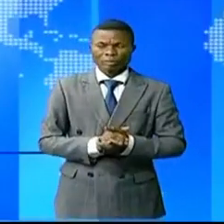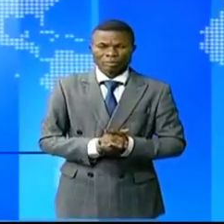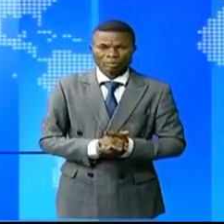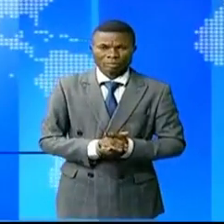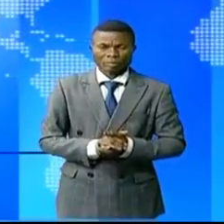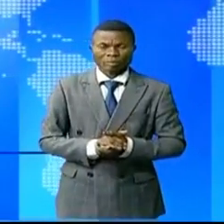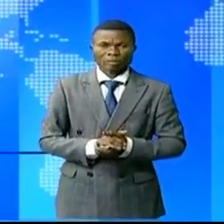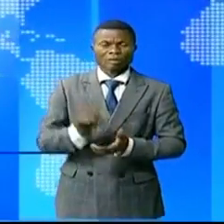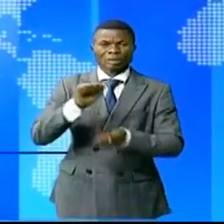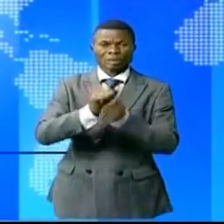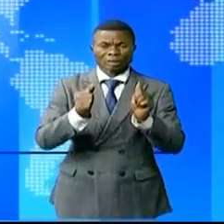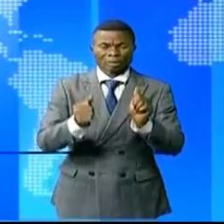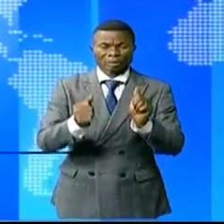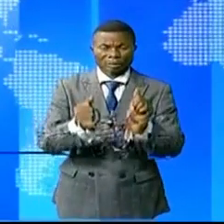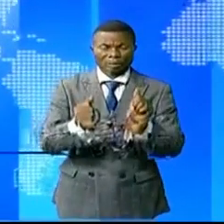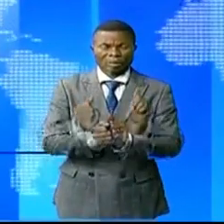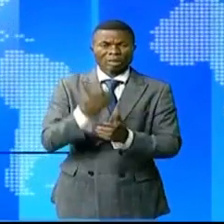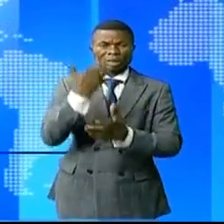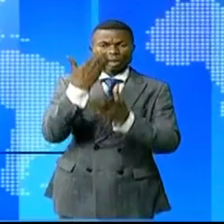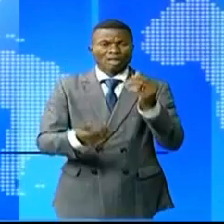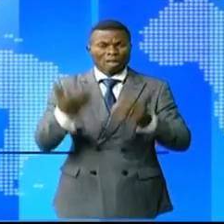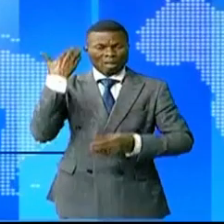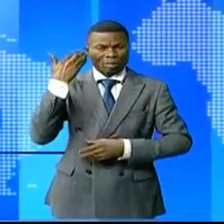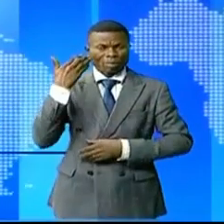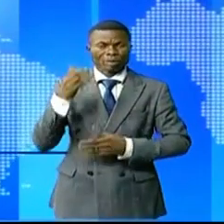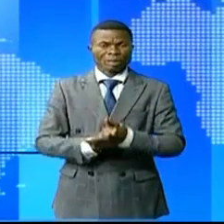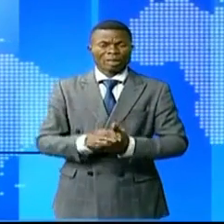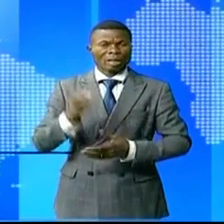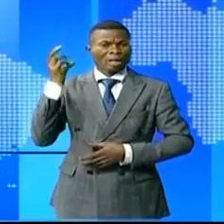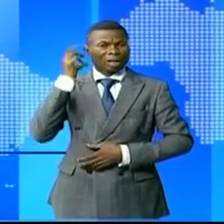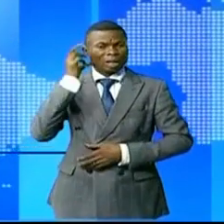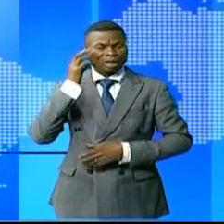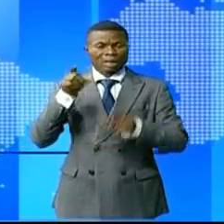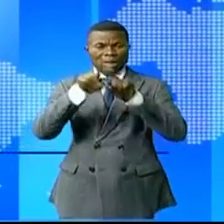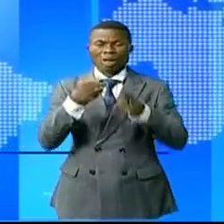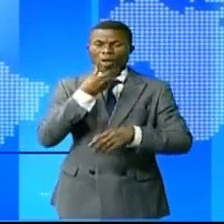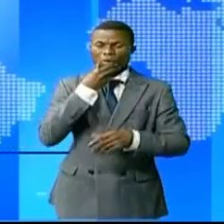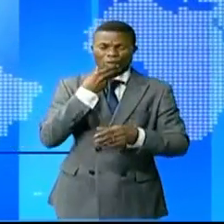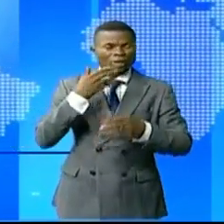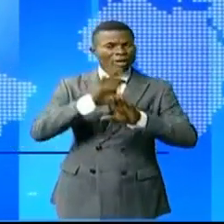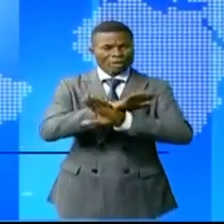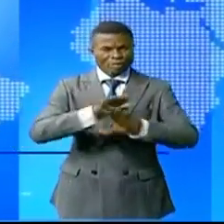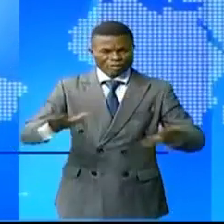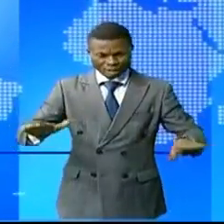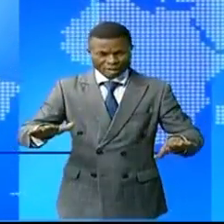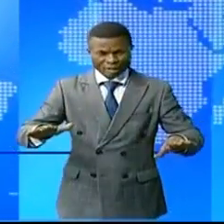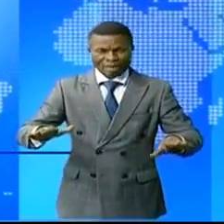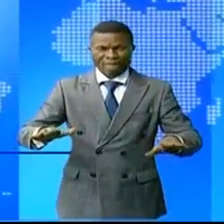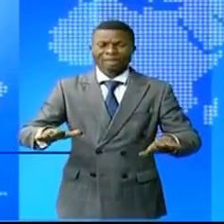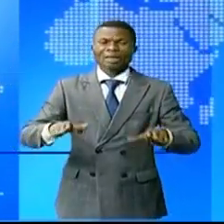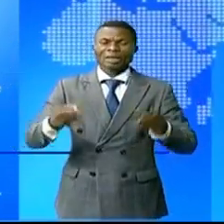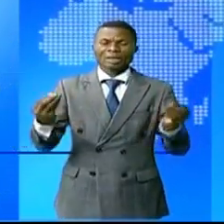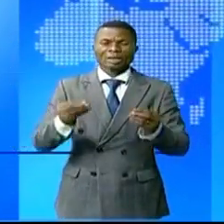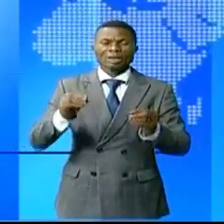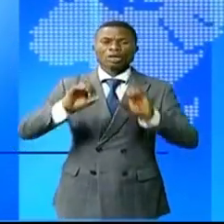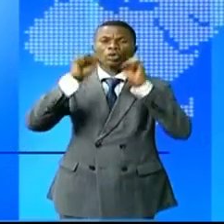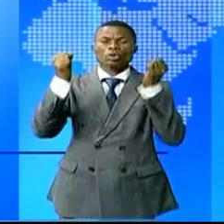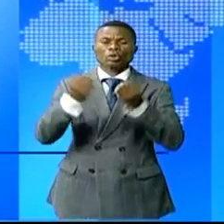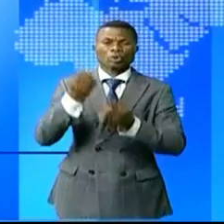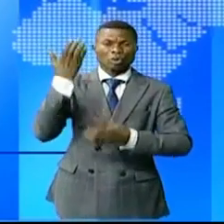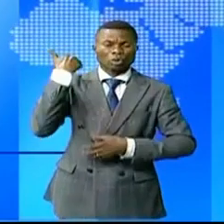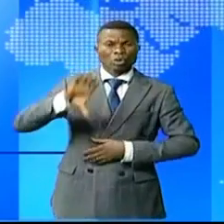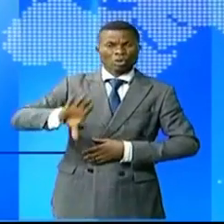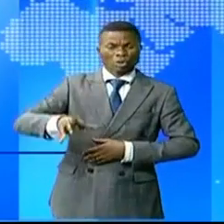La problématique de manque d'eau à Kananga et à Mbujimayi ne sera bientôt plus qu'un mauvais souvenir. La régie des eaux et une